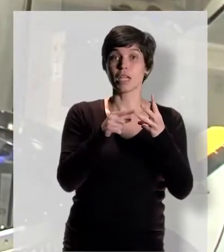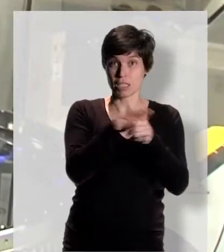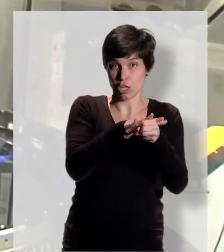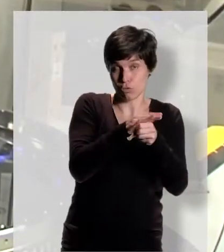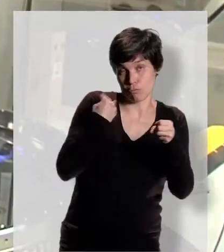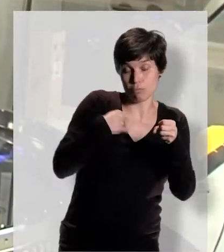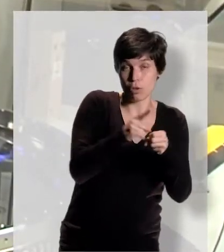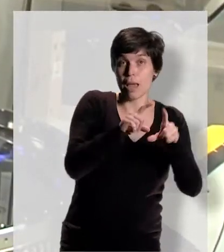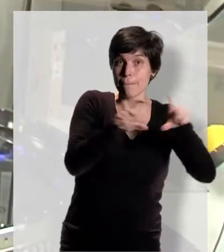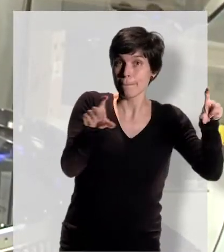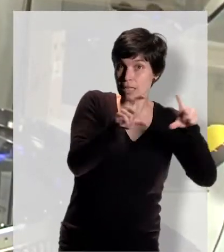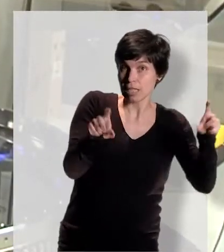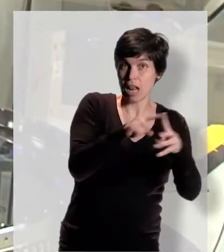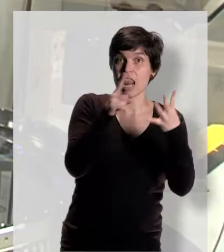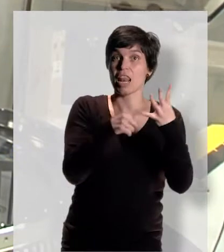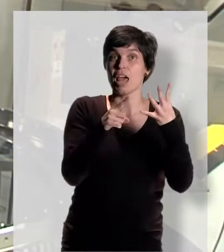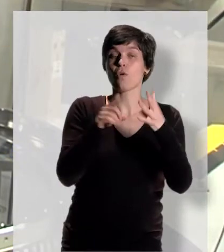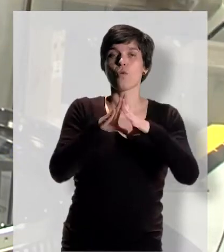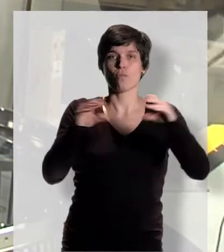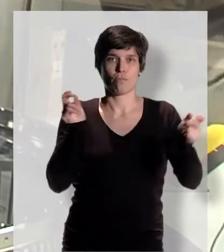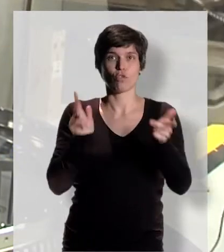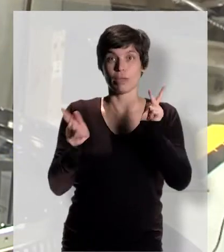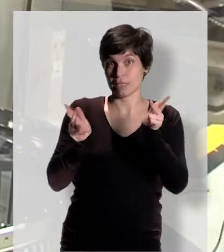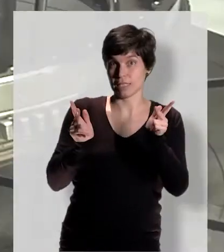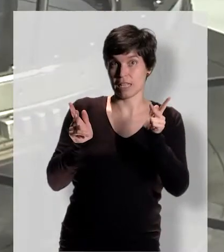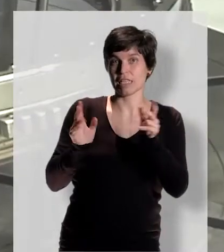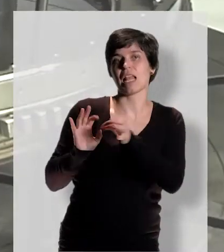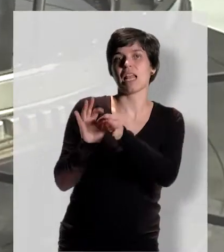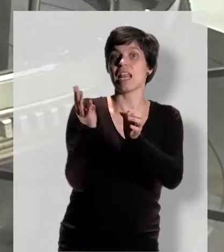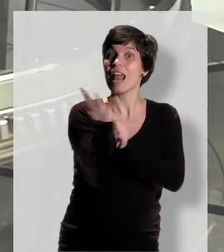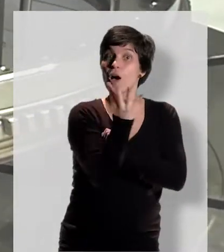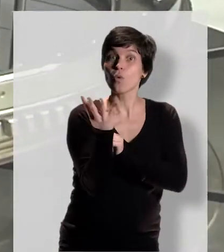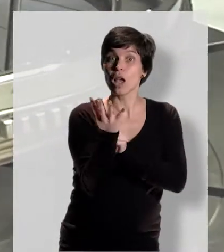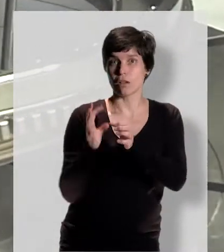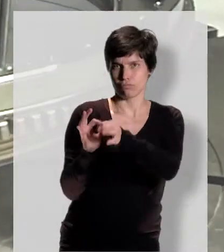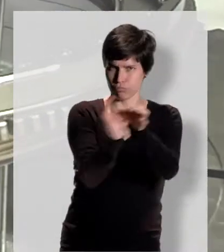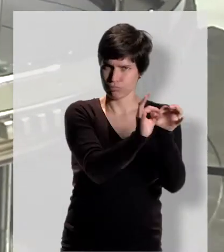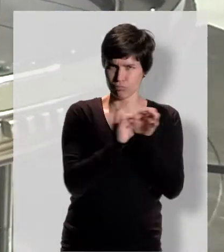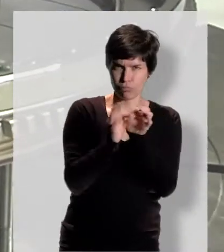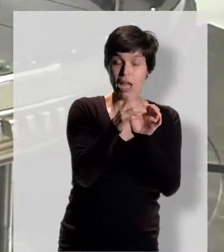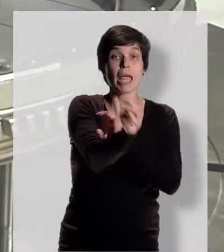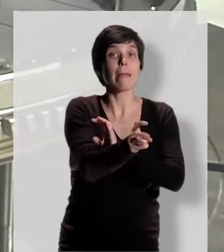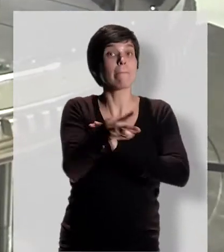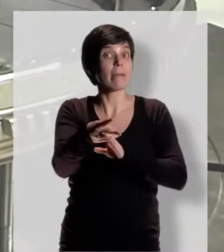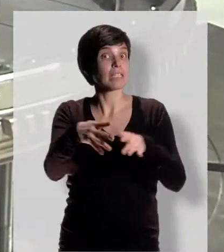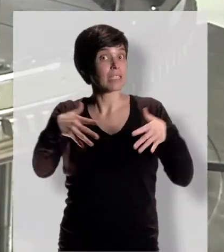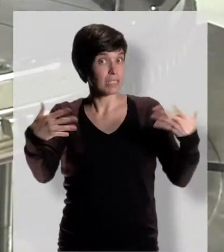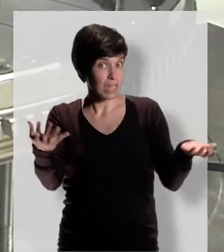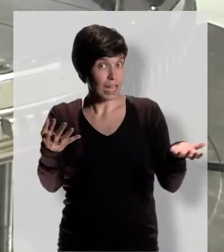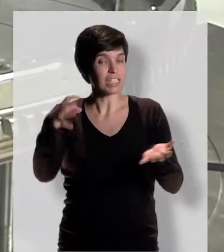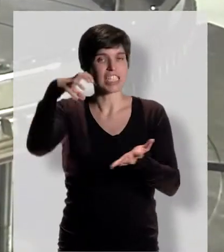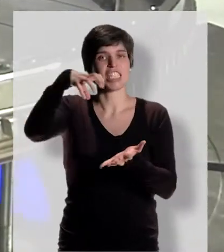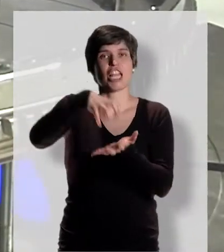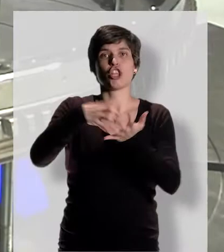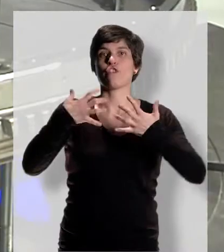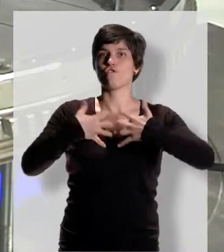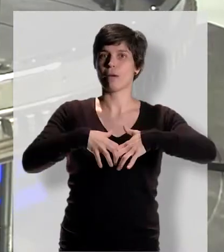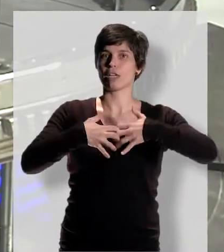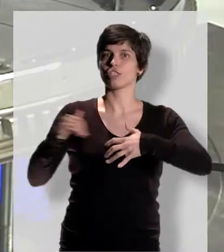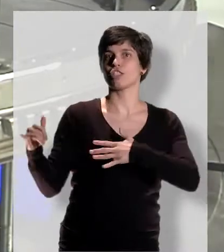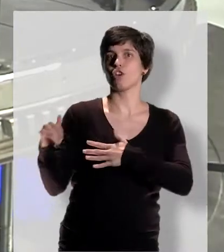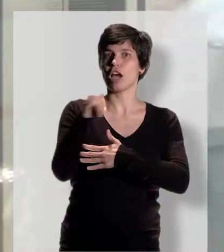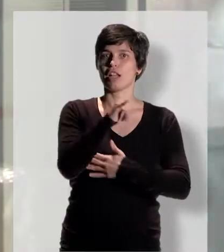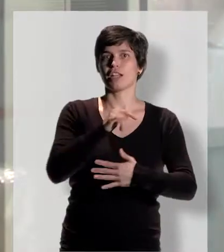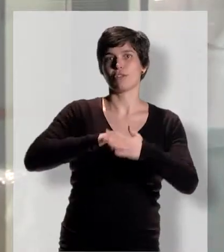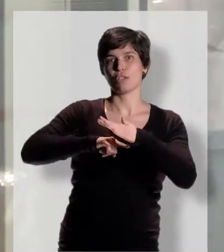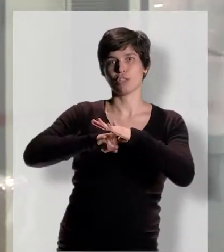sektoreko enpresek eta Euskal Herriko unibertsitateak. Emaitza, fabrikazio aeronautiko aurreratuko